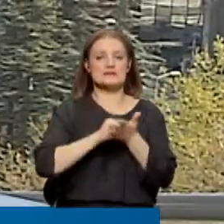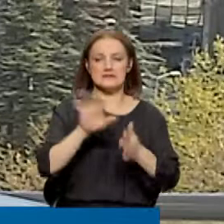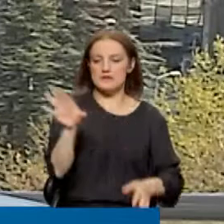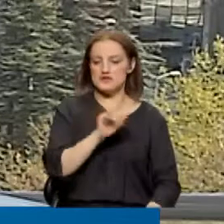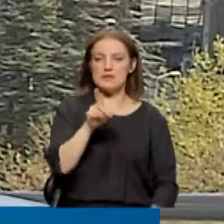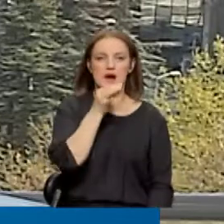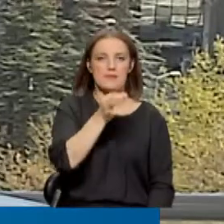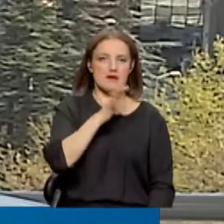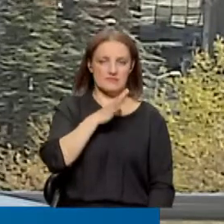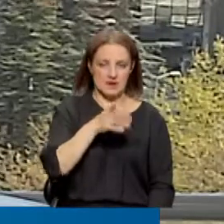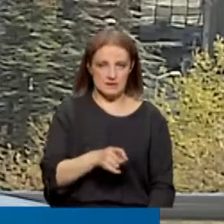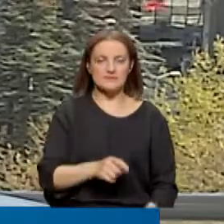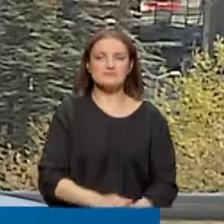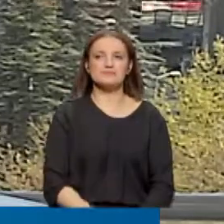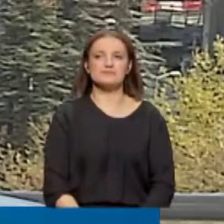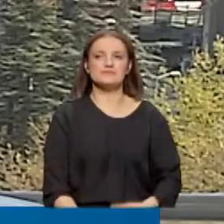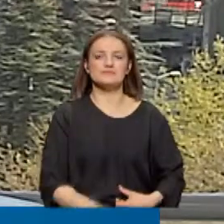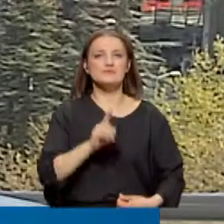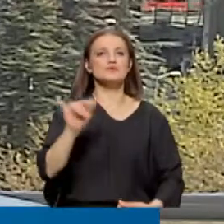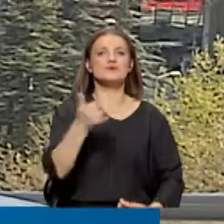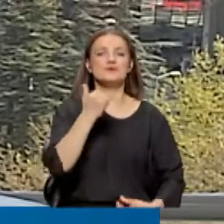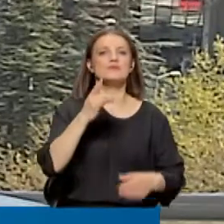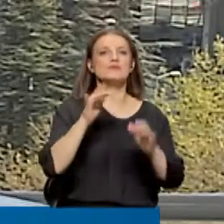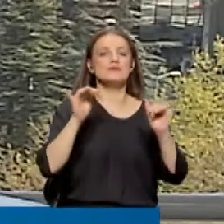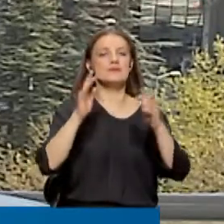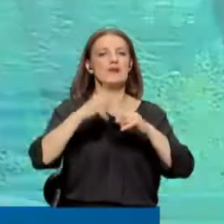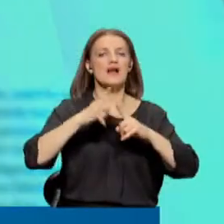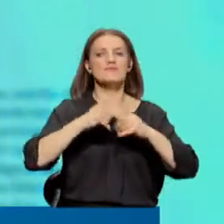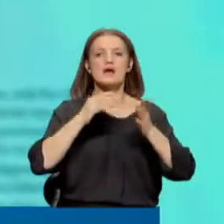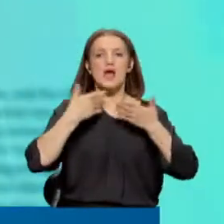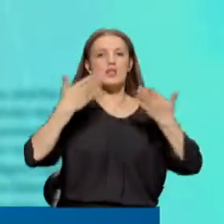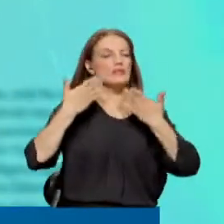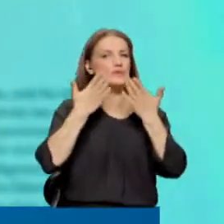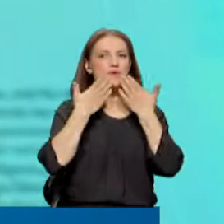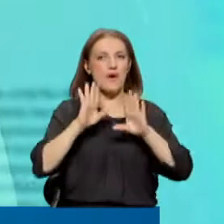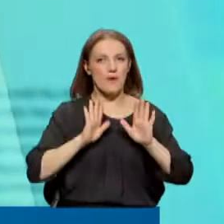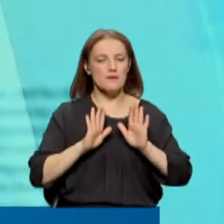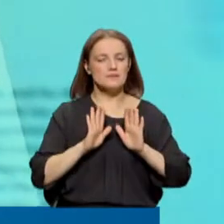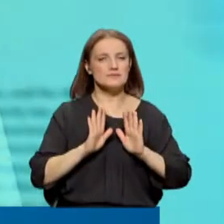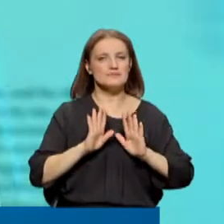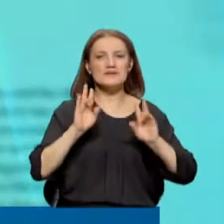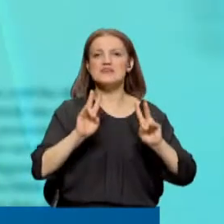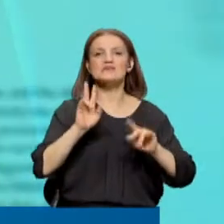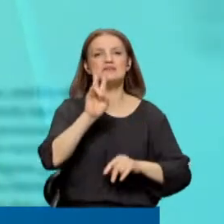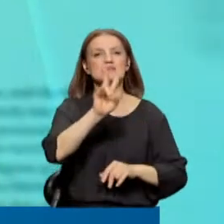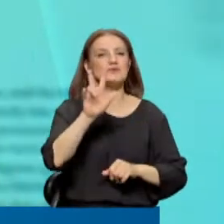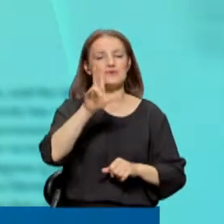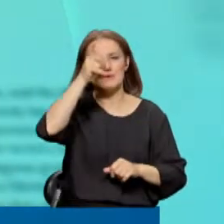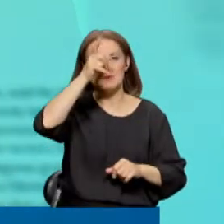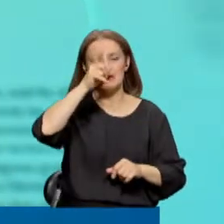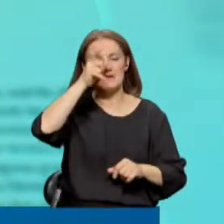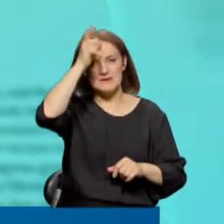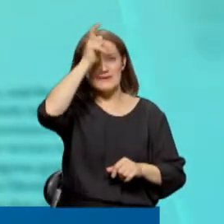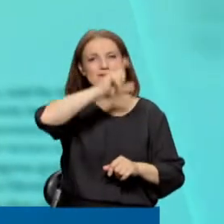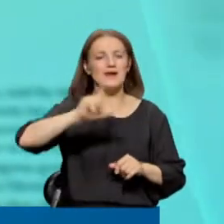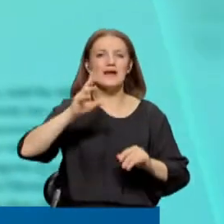bir haber daha var. O başlığa geri döneceğiz. Bu coşkunun tarifi yok. Sabah gazetesinin manşeti. 23 Nisan tüm yurtta coşku